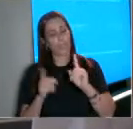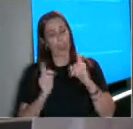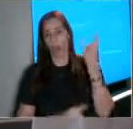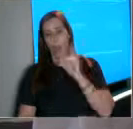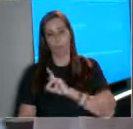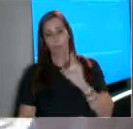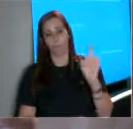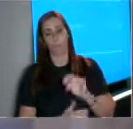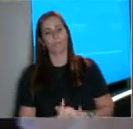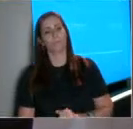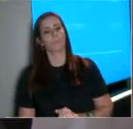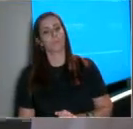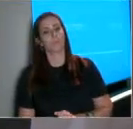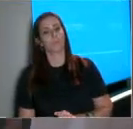קרה.